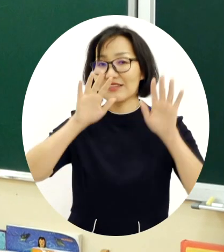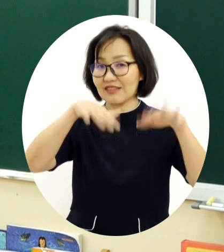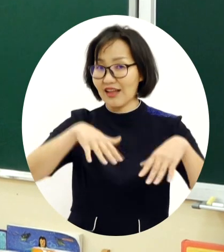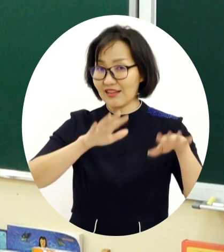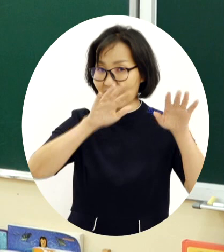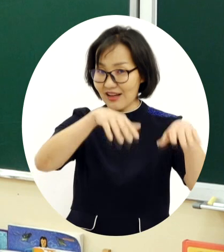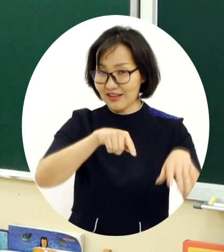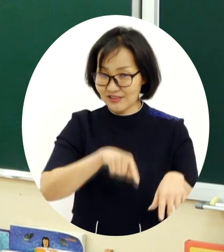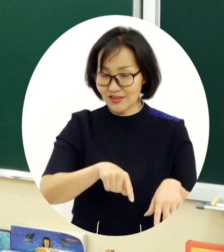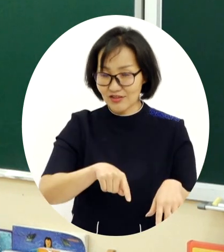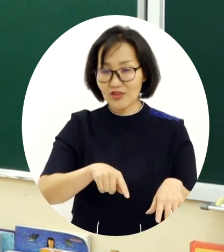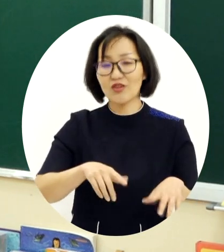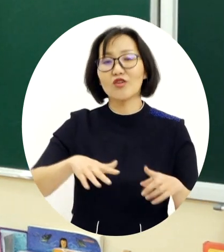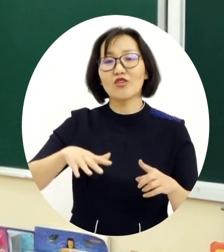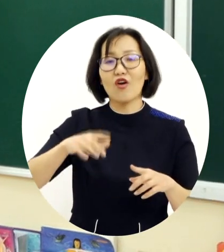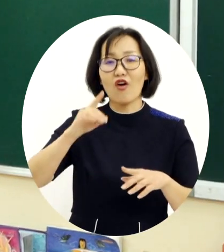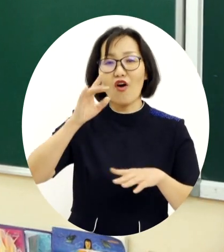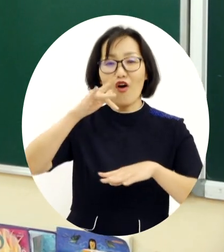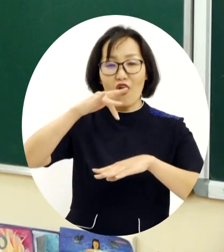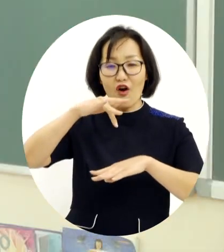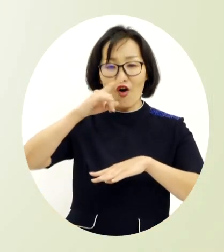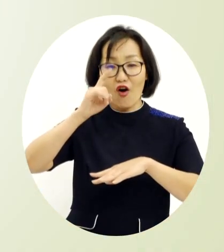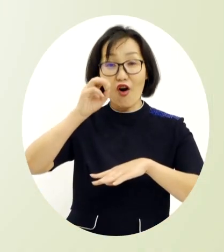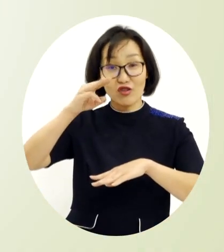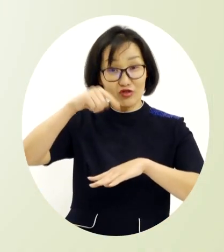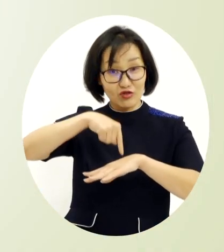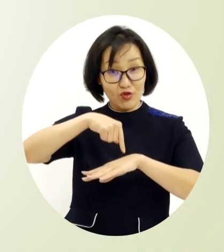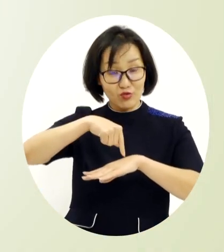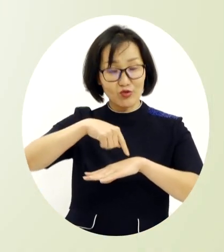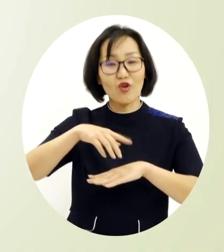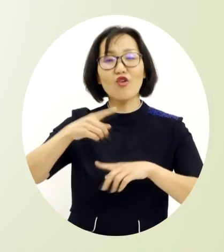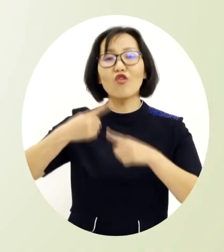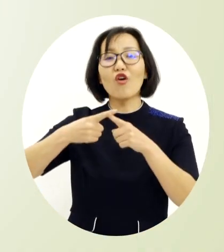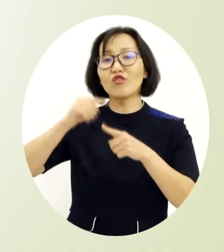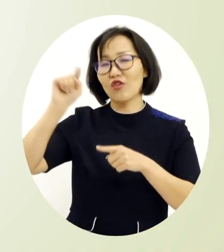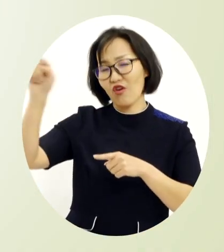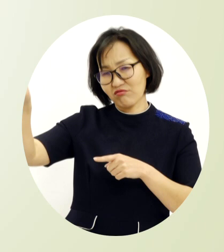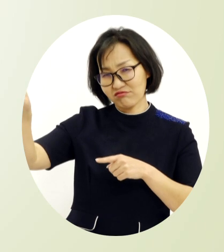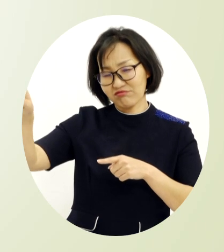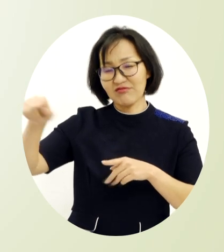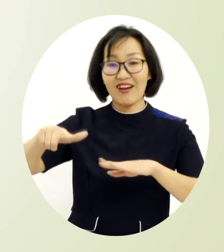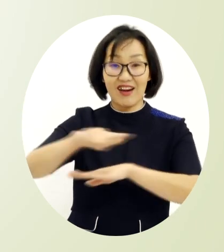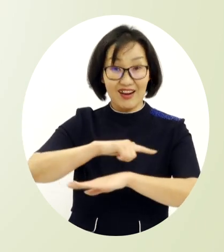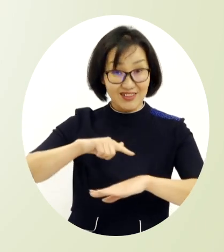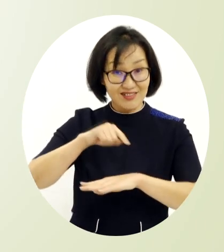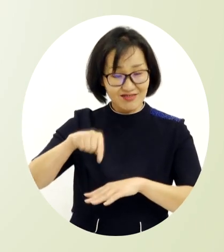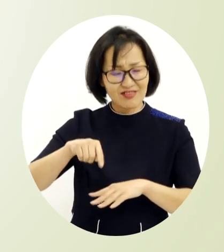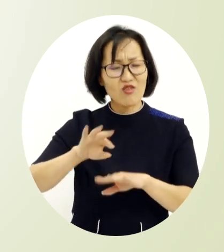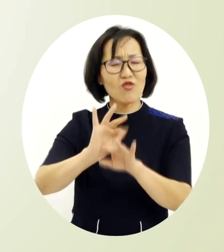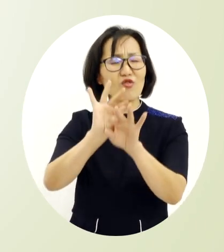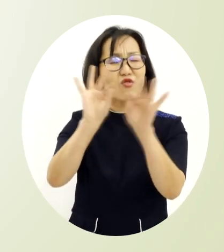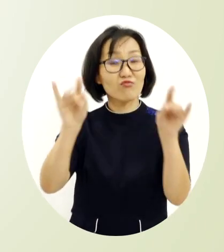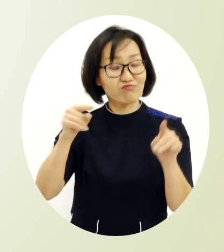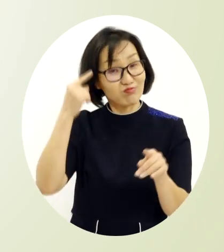далайд, хот суурин газарт, хөдөөхөр өөр хүүхдүүд маань янз бүрээр төсөөлж болно тийм үү?